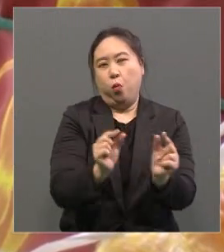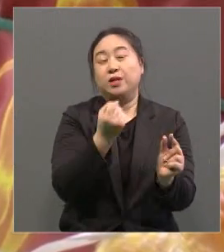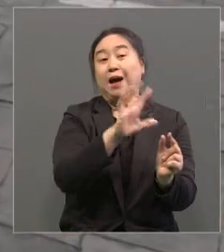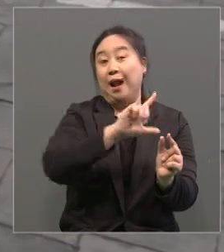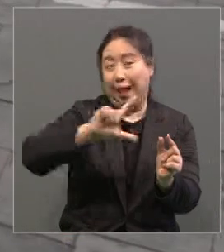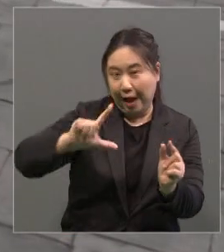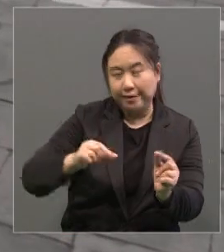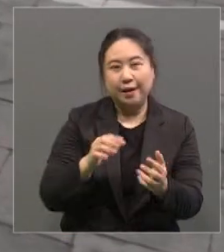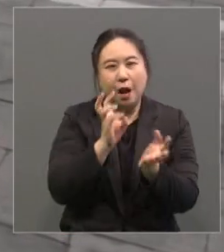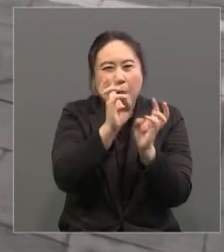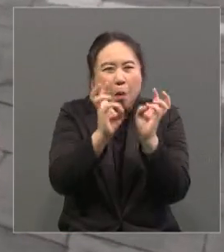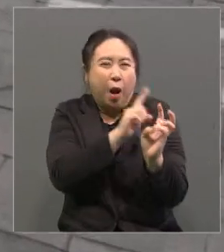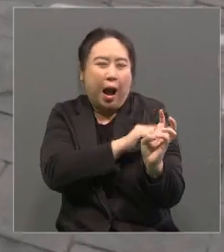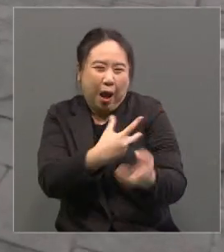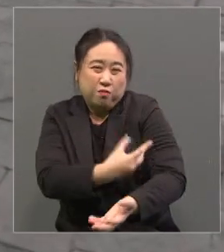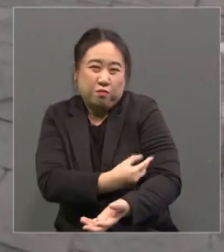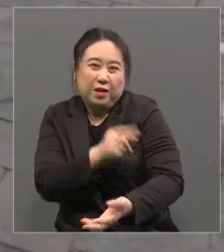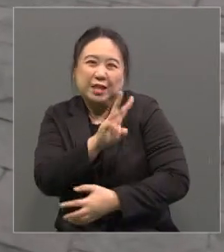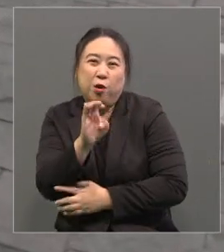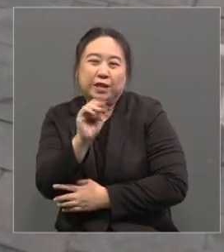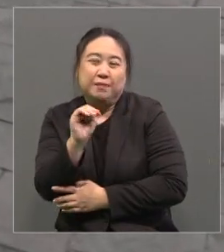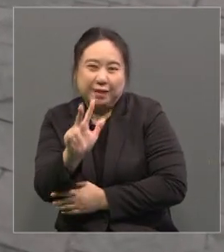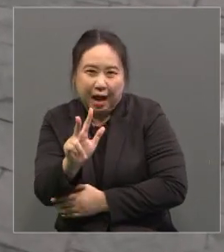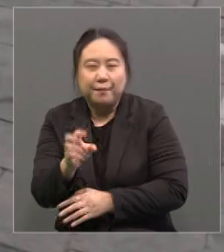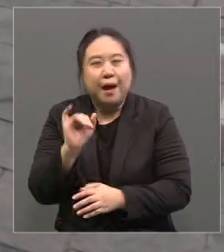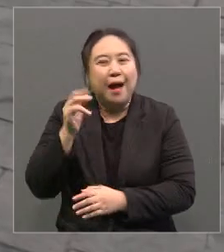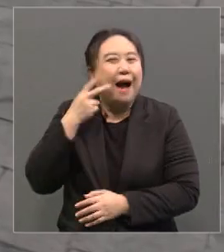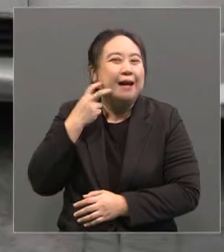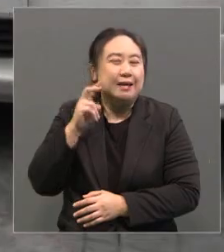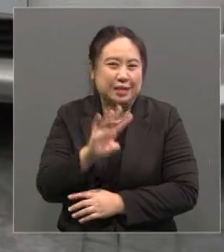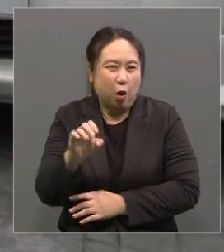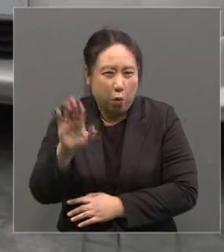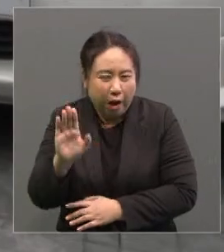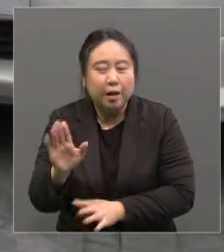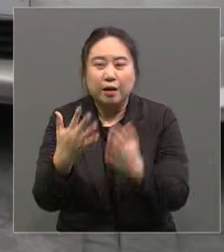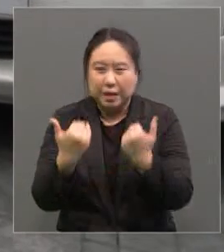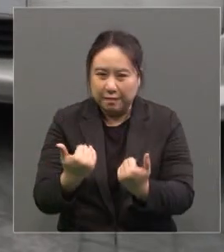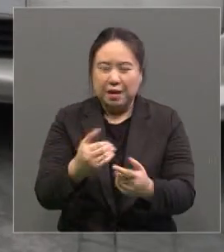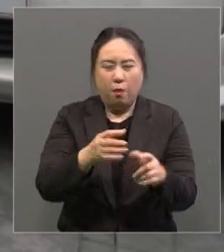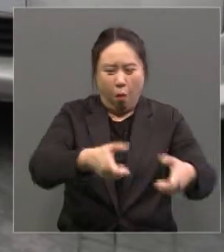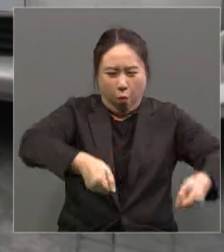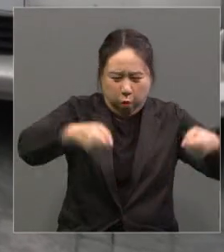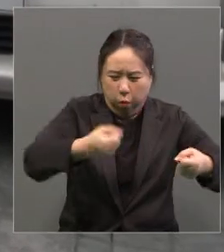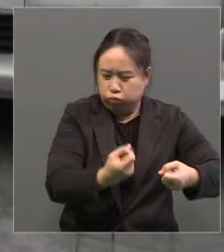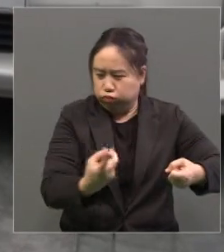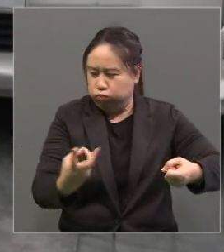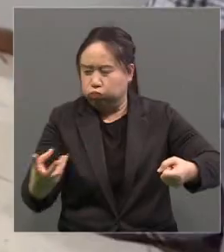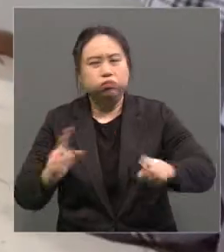น443แท่งไอซ์420กิโลกรัมแฮปปี้วอเตอร์อีกหลายกระสอบนะคะ